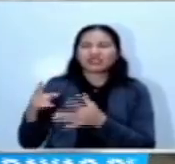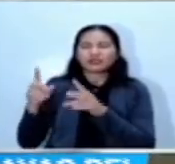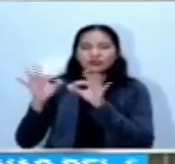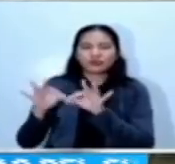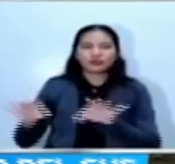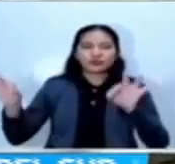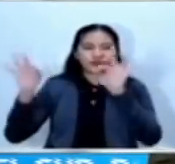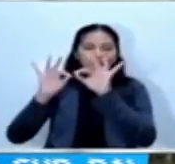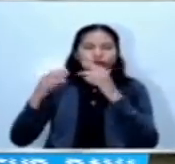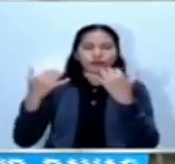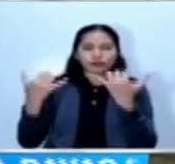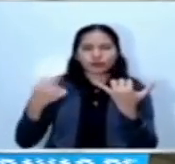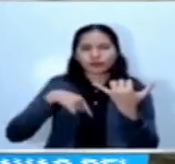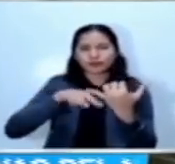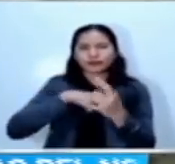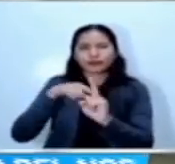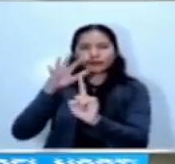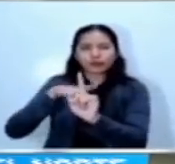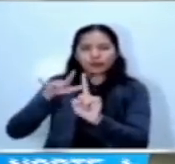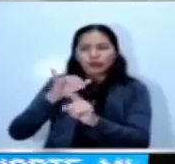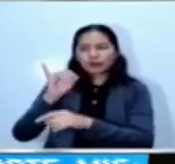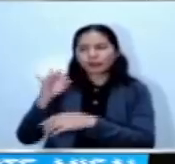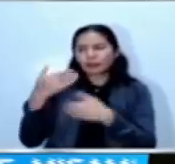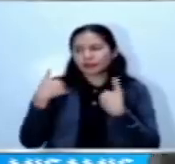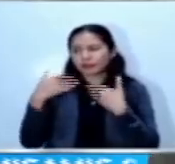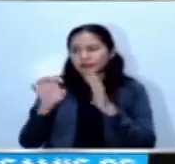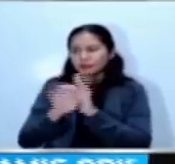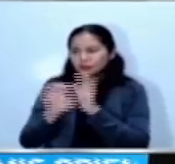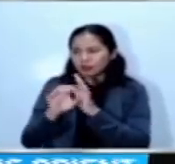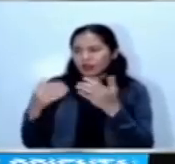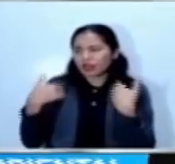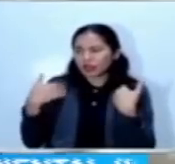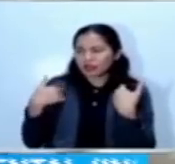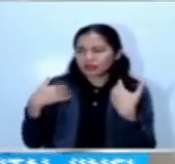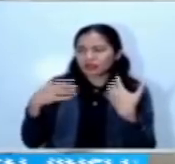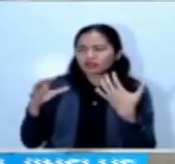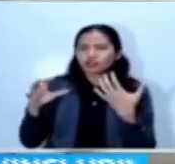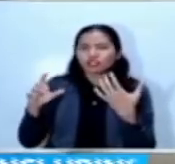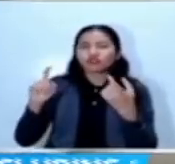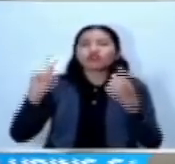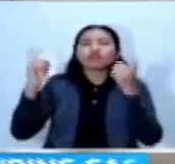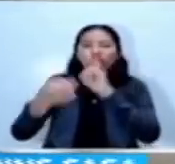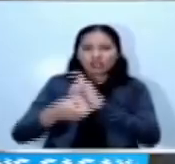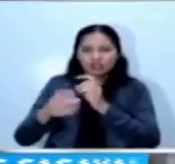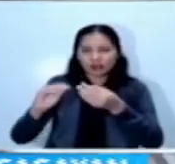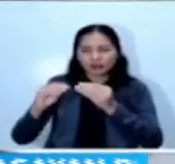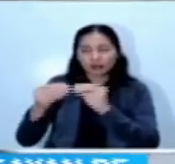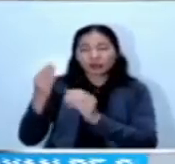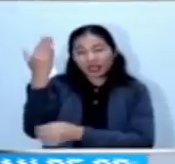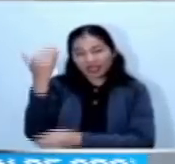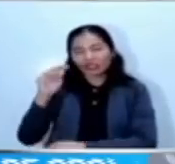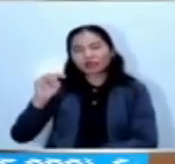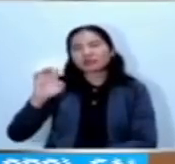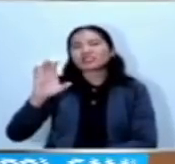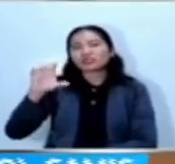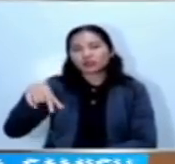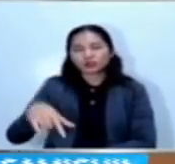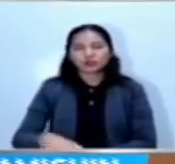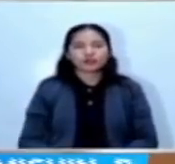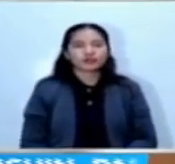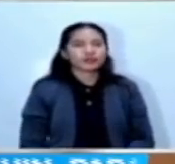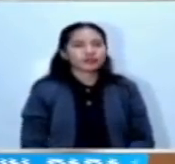natin kung may pagbabago sa trend dahil sa MECQ. Opo. Yung mga granular lockdown sa